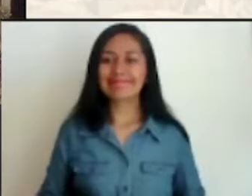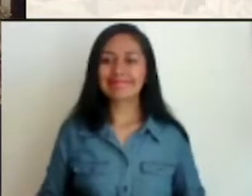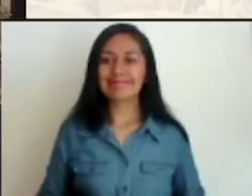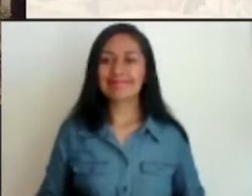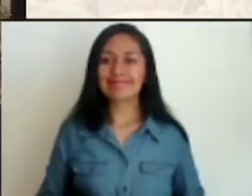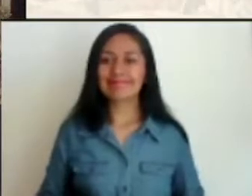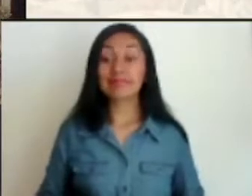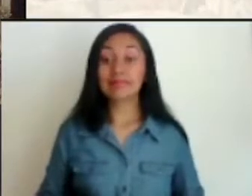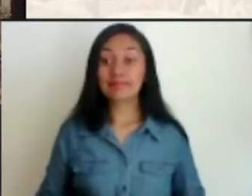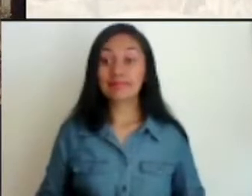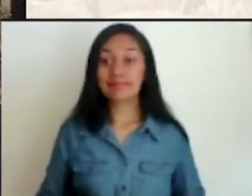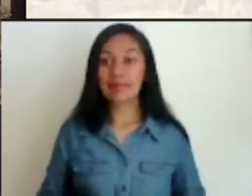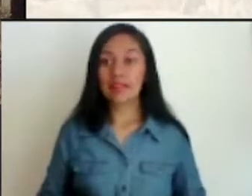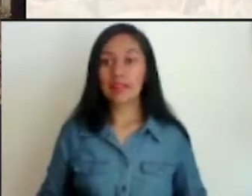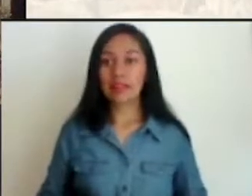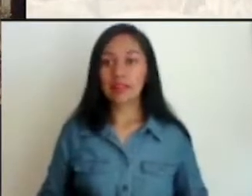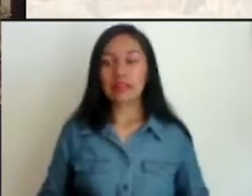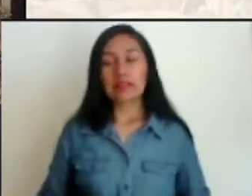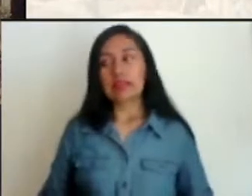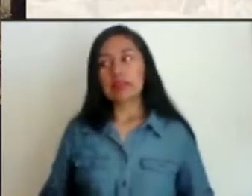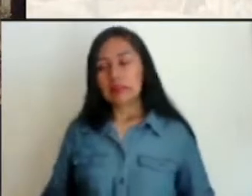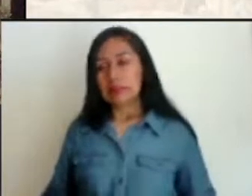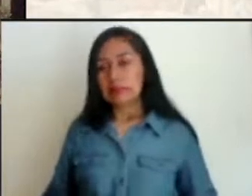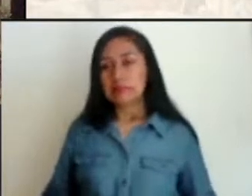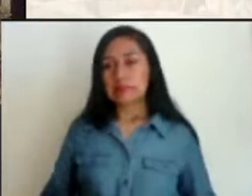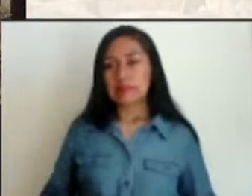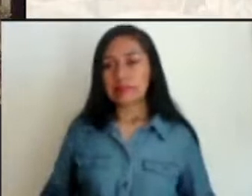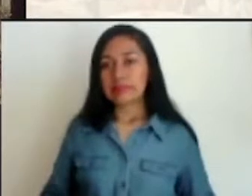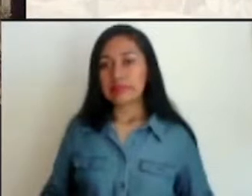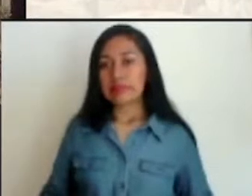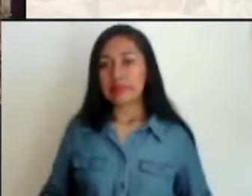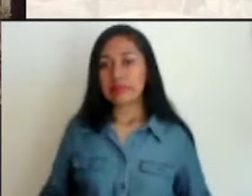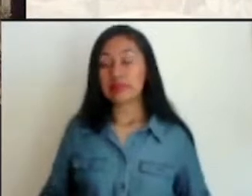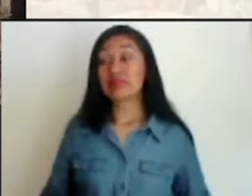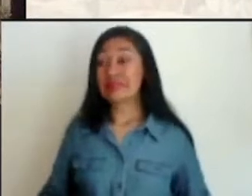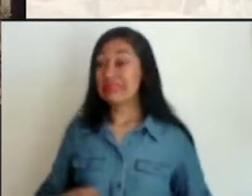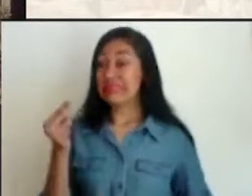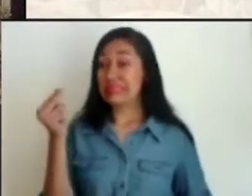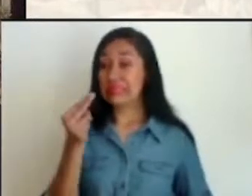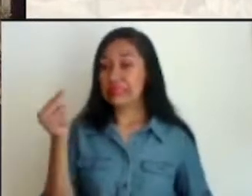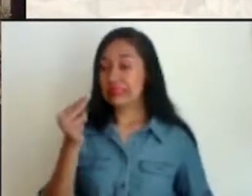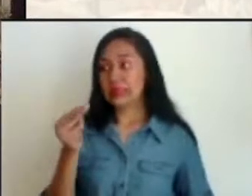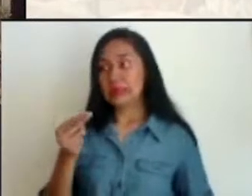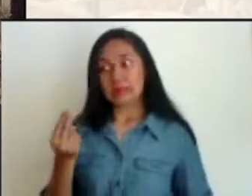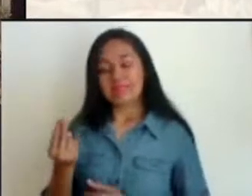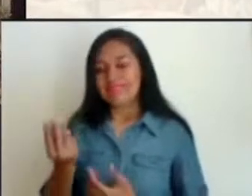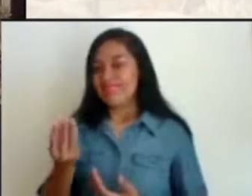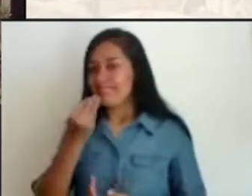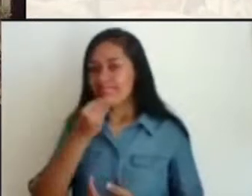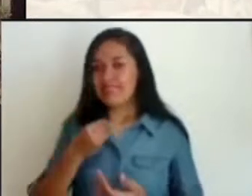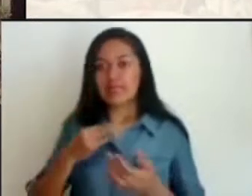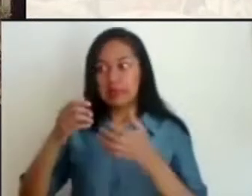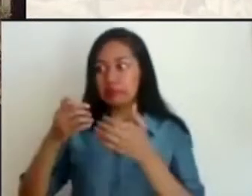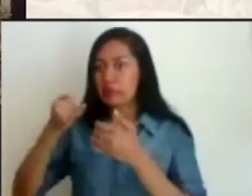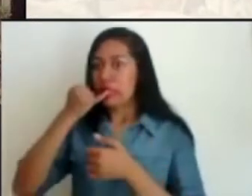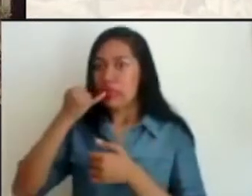Si iniziarono con cautela, però si llevaron a cabo tutte le misure di separazione e di precauzione che si